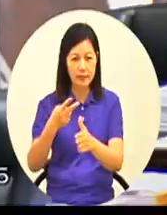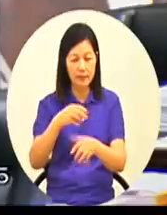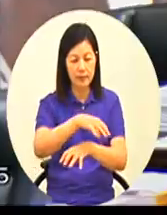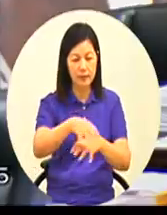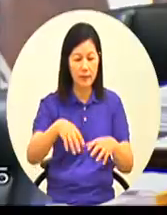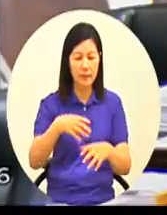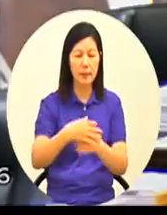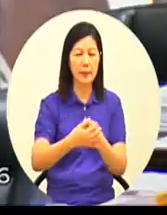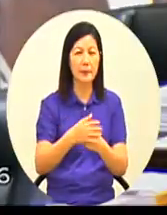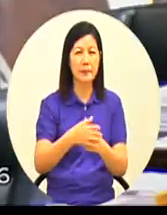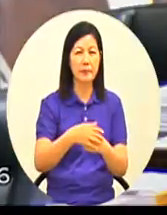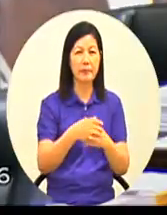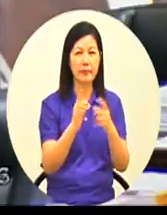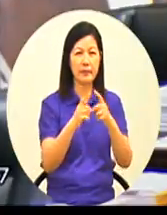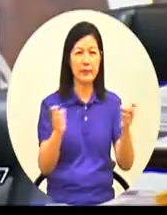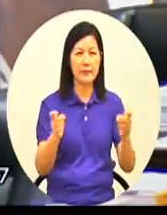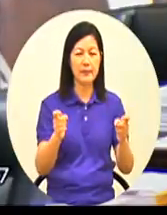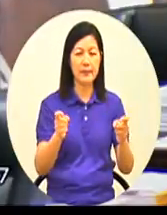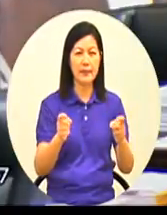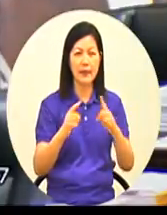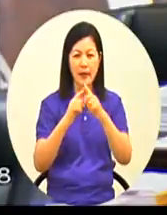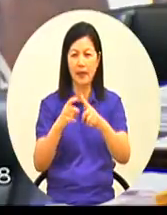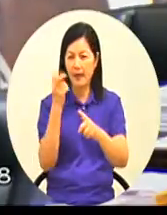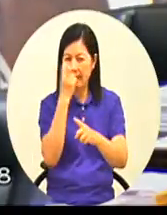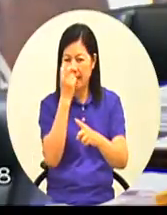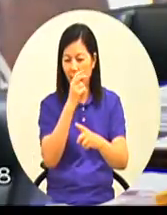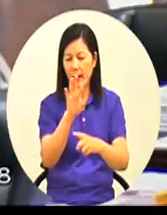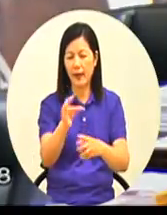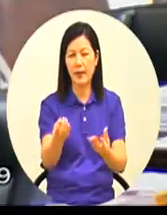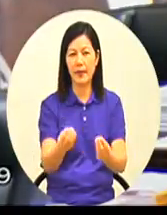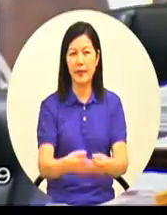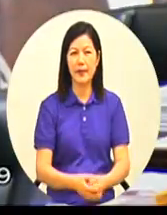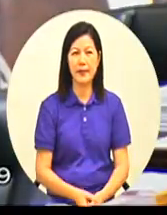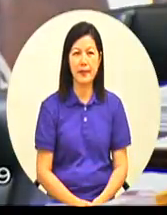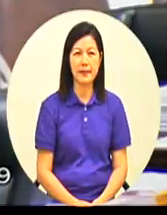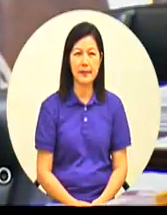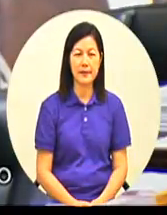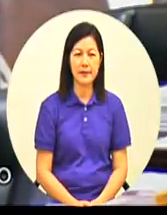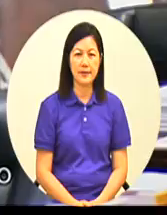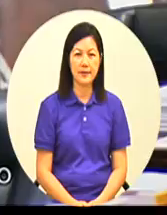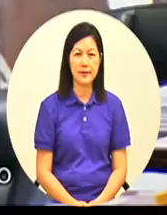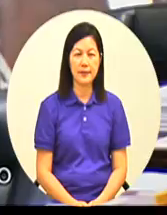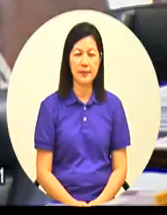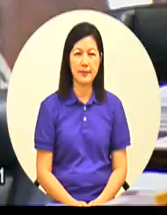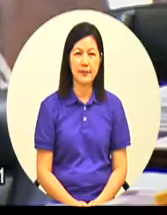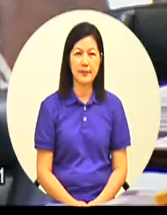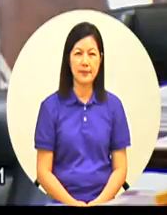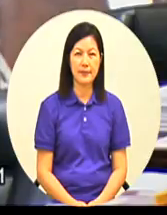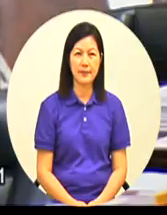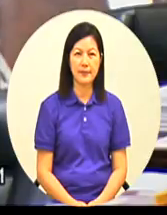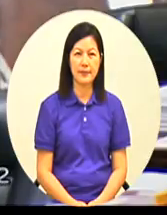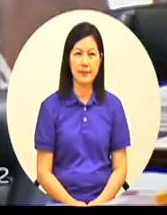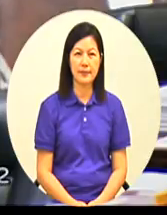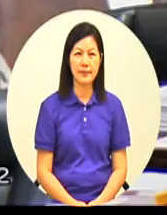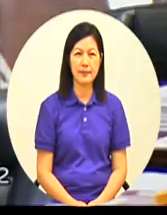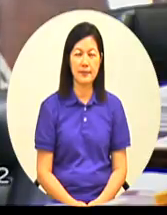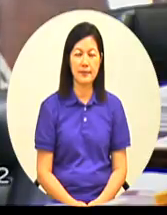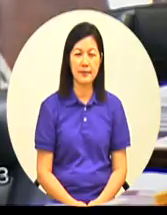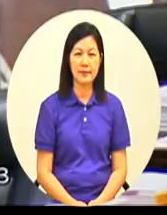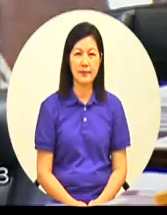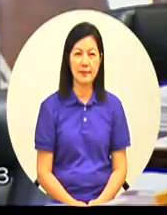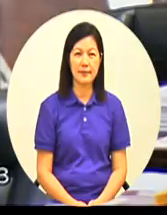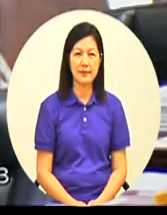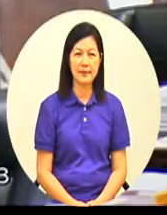那边，从来没有一次说要考察波特兰的市政。有了，什么时候？等一下你再回答，一起